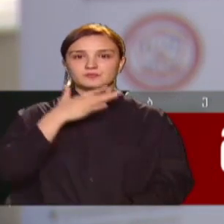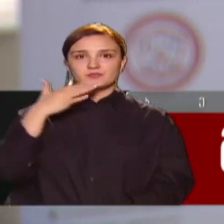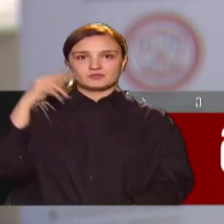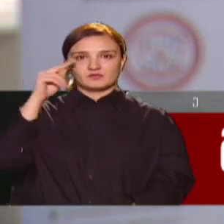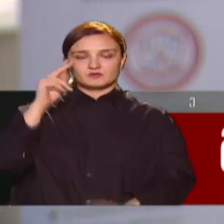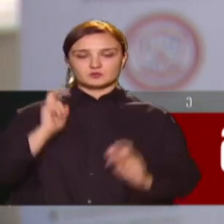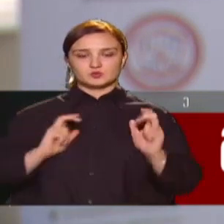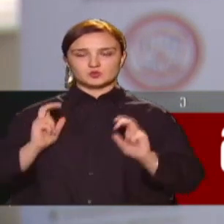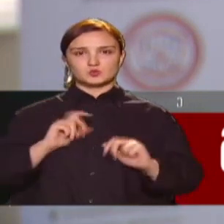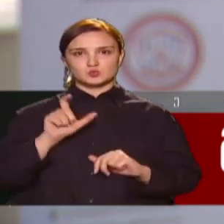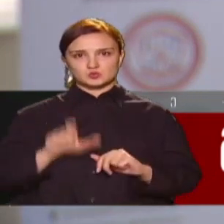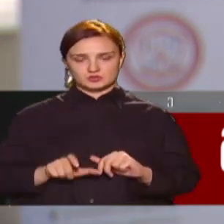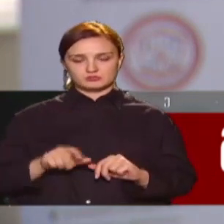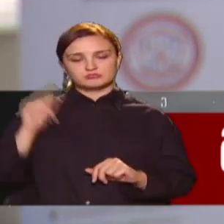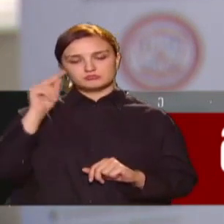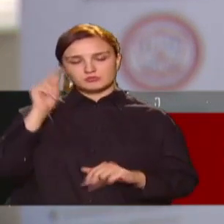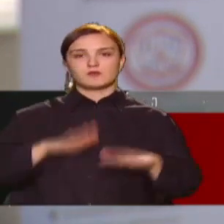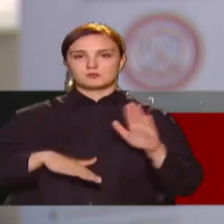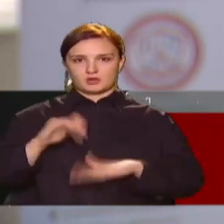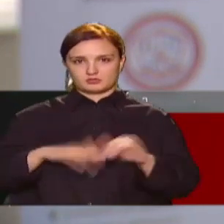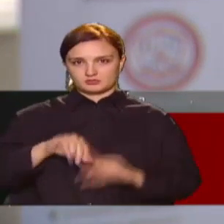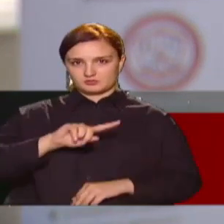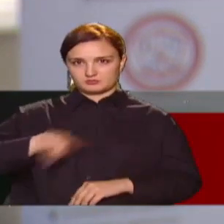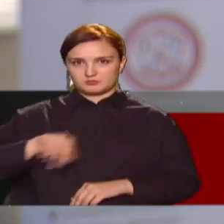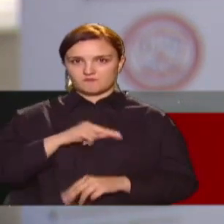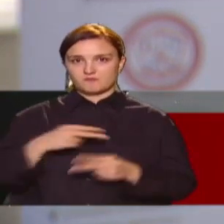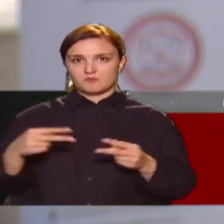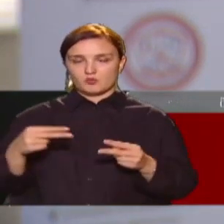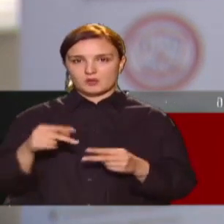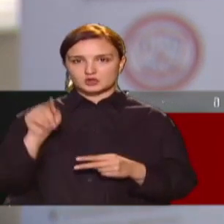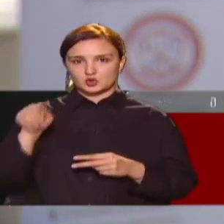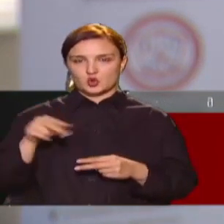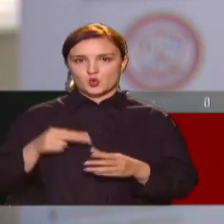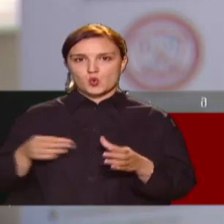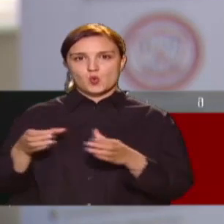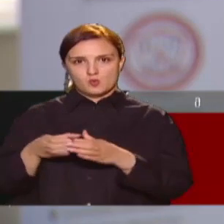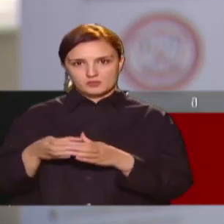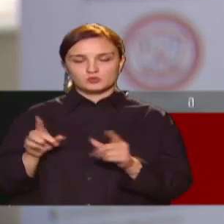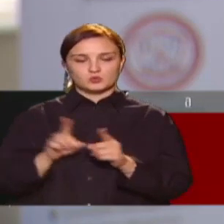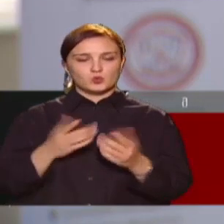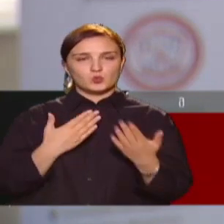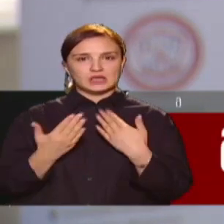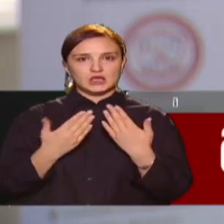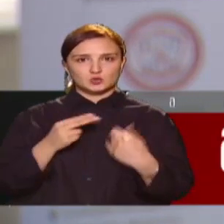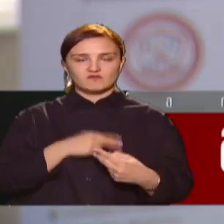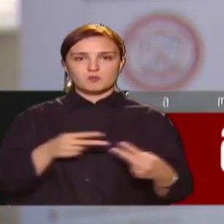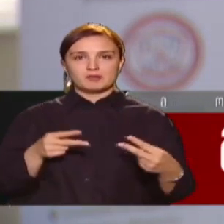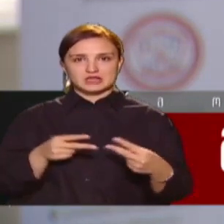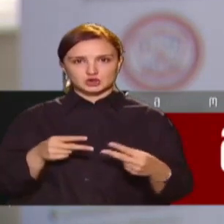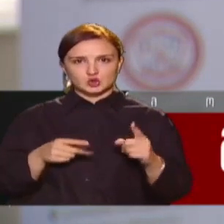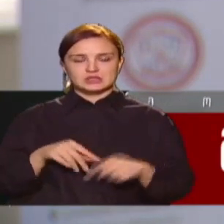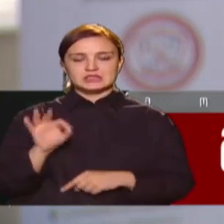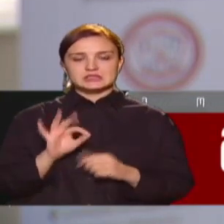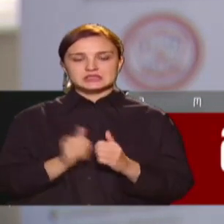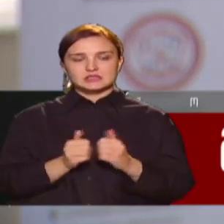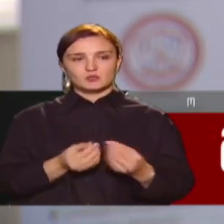სწავლის პერიოდში გადის პრაქტიკას ჩვენს პარტნიორულ კომპანიებში. Ამას გარდა გვაქვს ინტენსიური ურთიერთობა ჩვენს პარტნიორებთან და ისინი